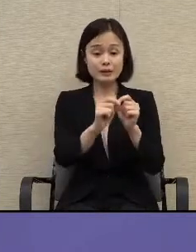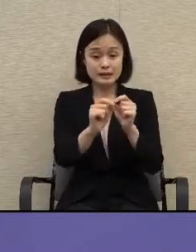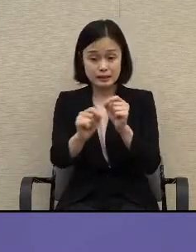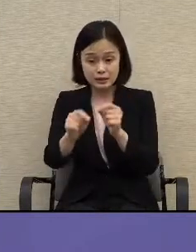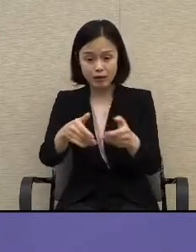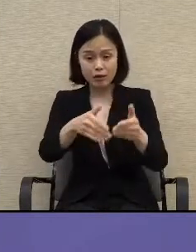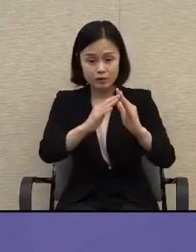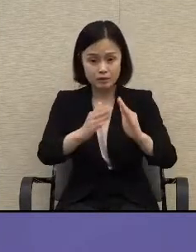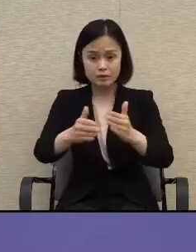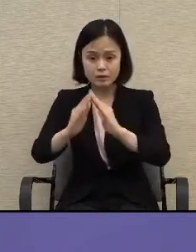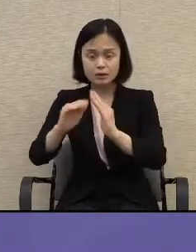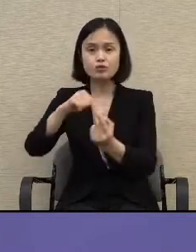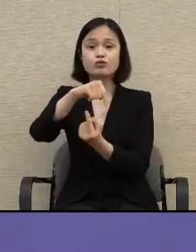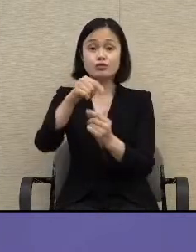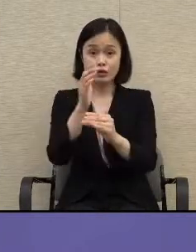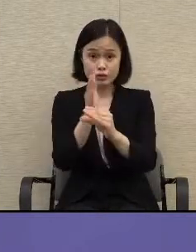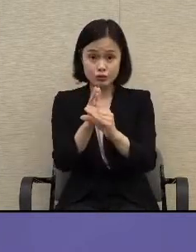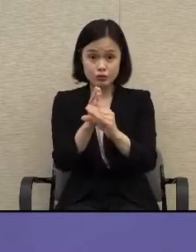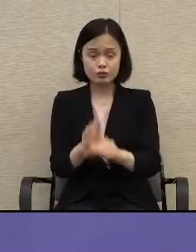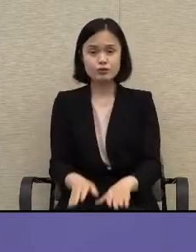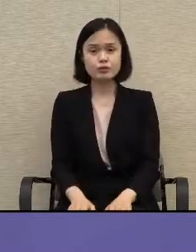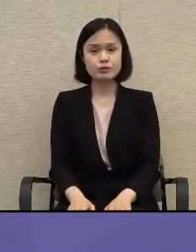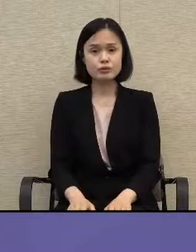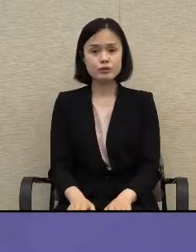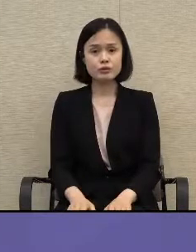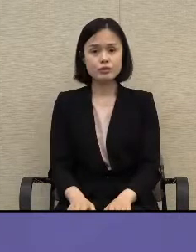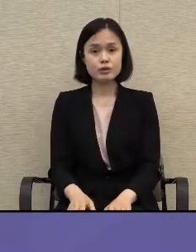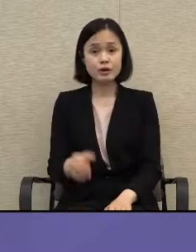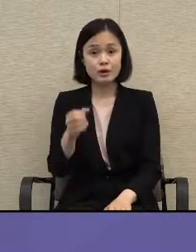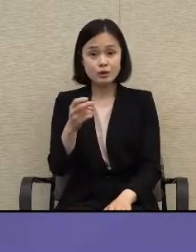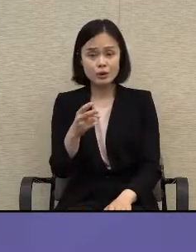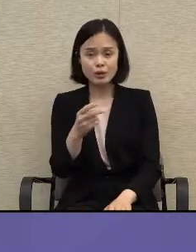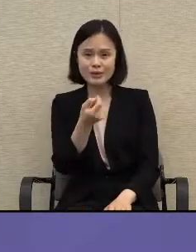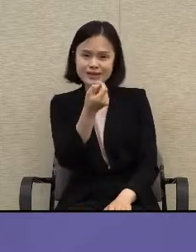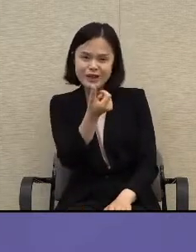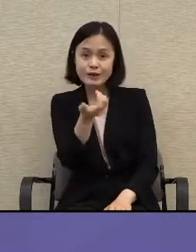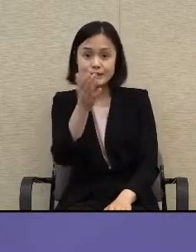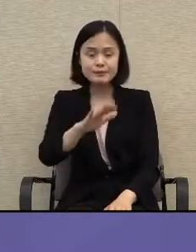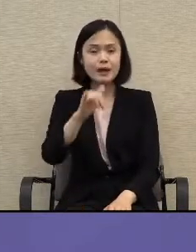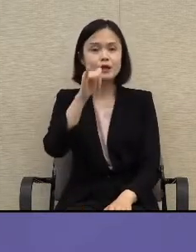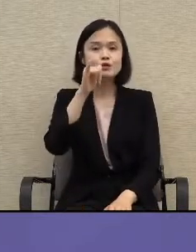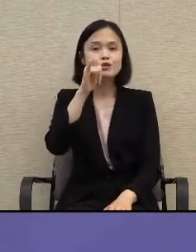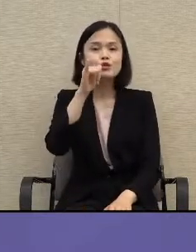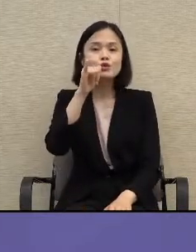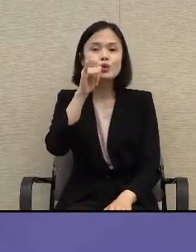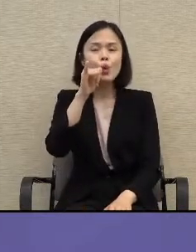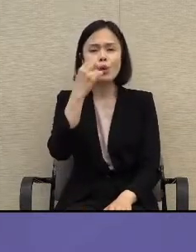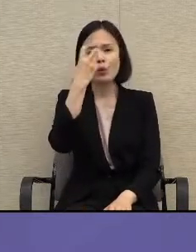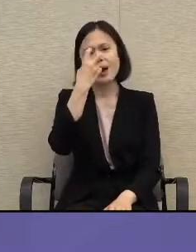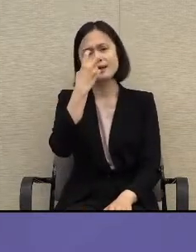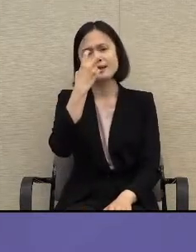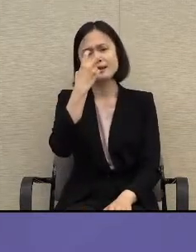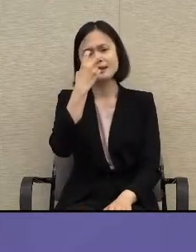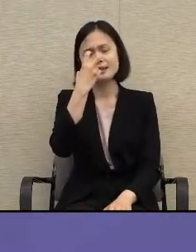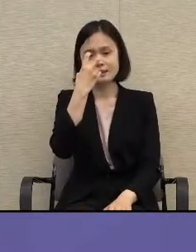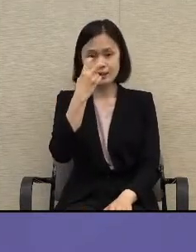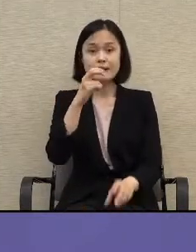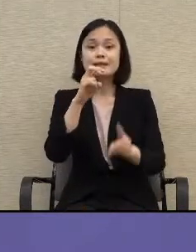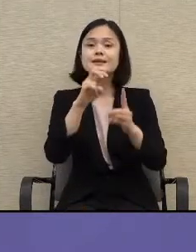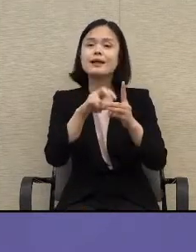있습니다. 또한 이제 몇 개소 되지는 않지만 중독관리통합지원센터를 통해서 중독에 대한 예방과 개입이